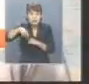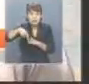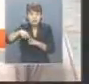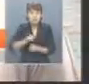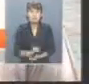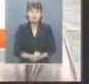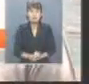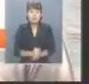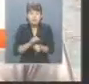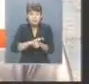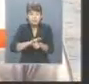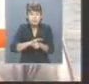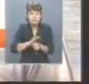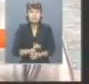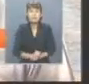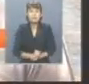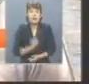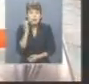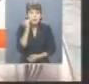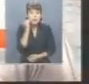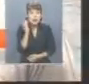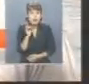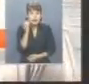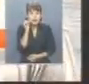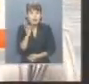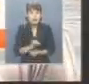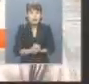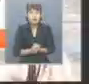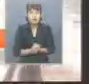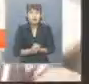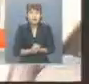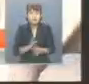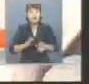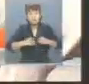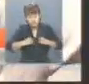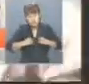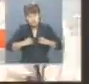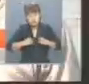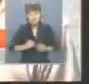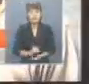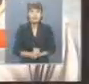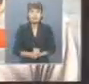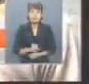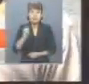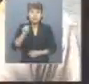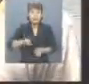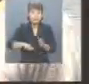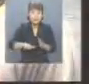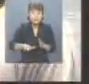าก ชาวบ้านก็รับสภาพมันได้ ก็ต้องรับสภาพไปครับเพราะว่าทางนู้นมันสูงมาทางนี้